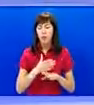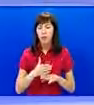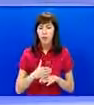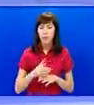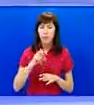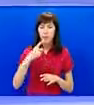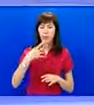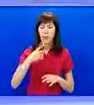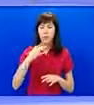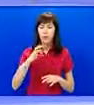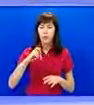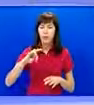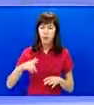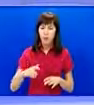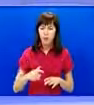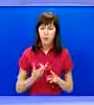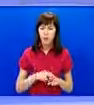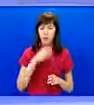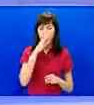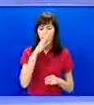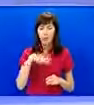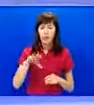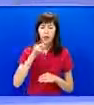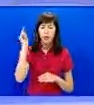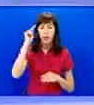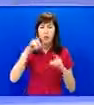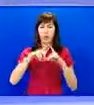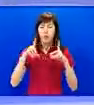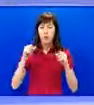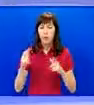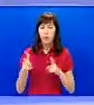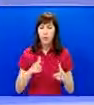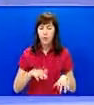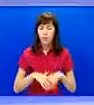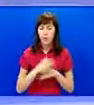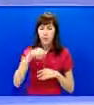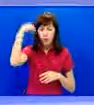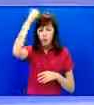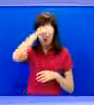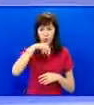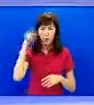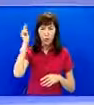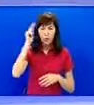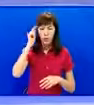выделено 141 миллион тенге. В настоящее время все образовательные учреждения готовы к новому учебному